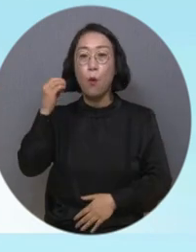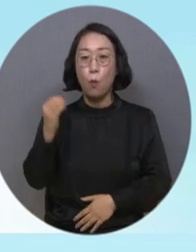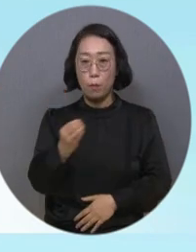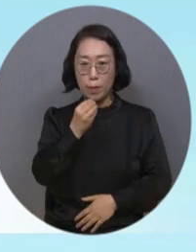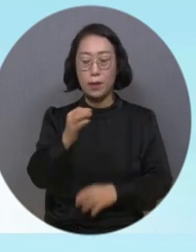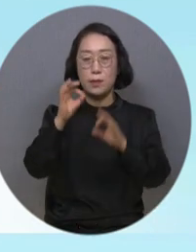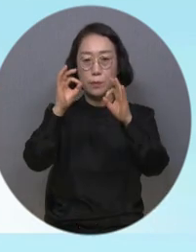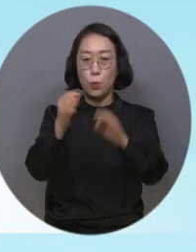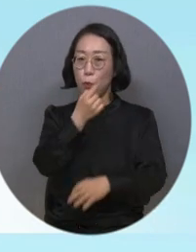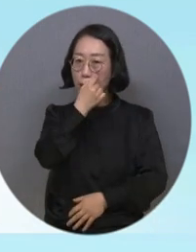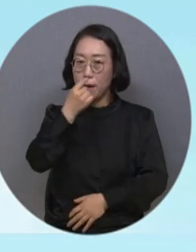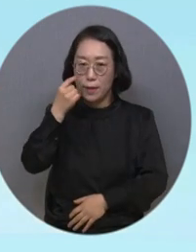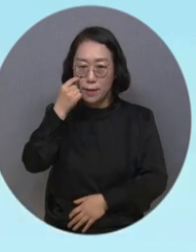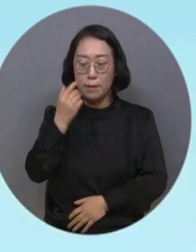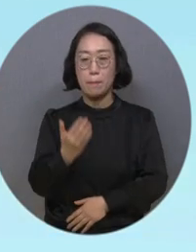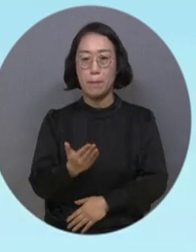홈페이지에서 확인하실 수 있습니다